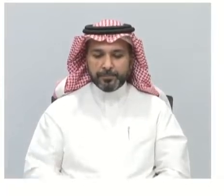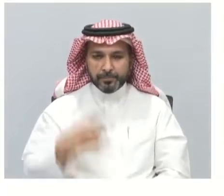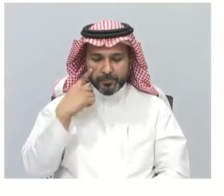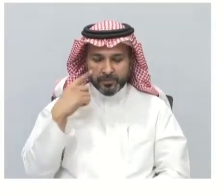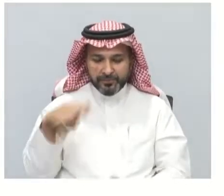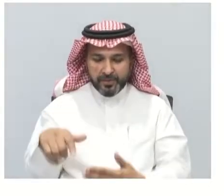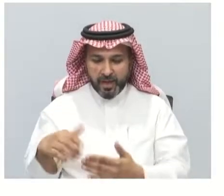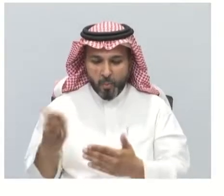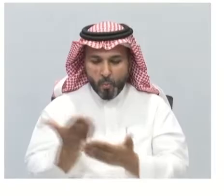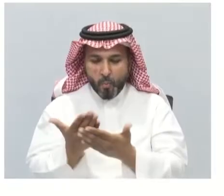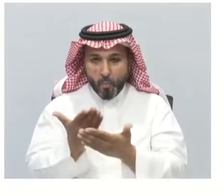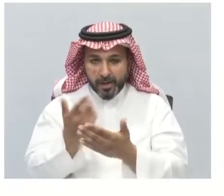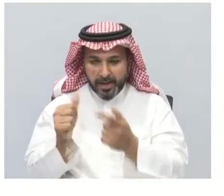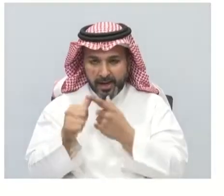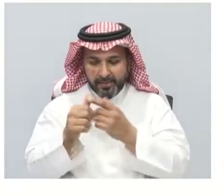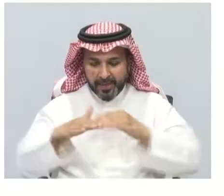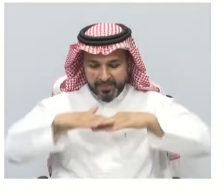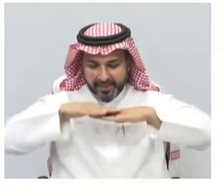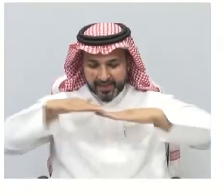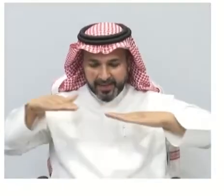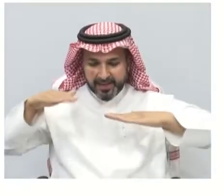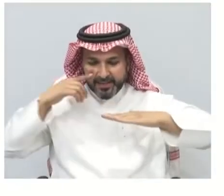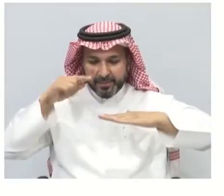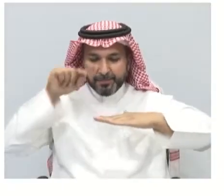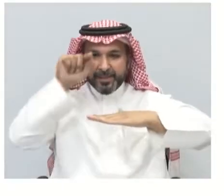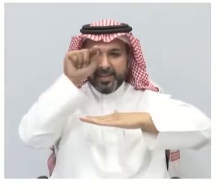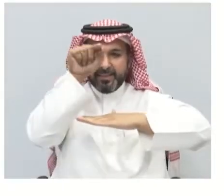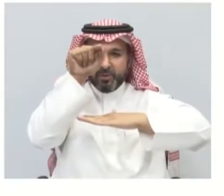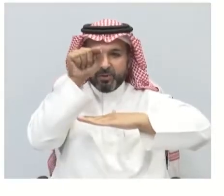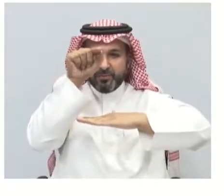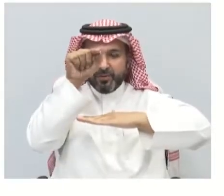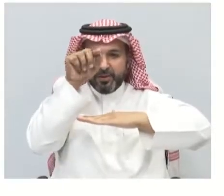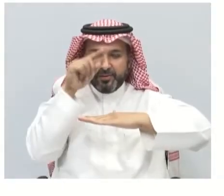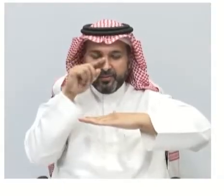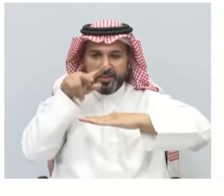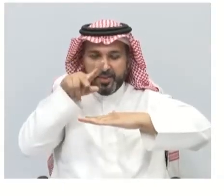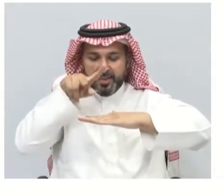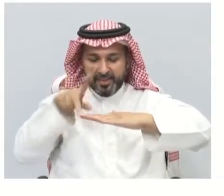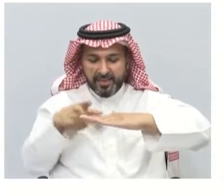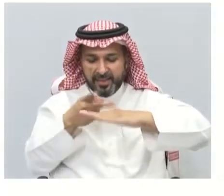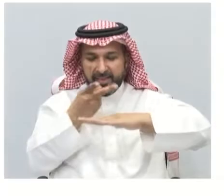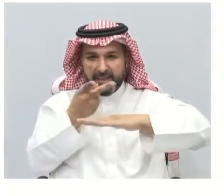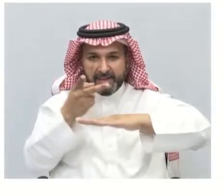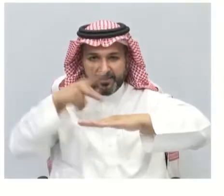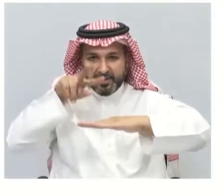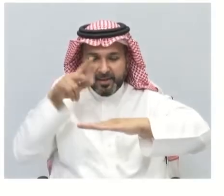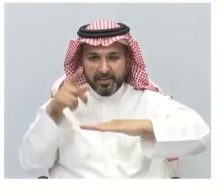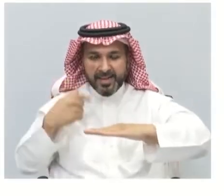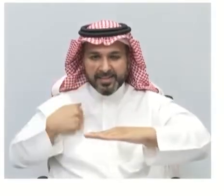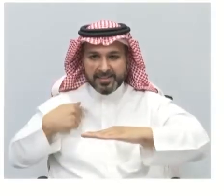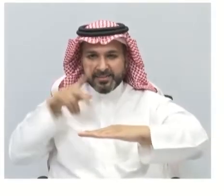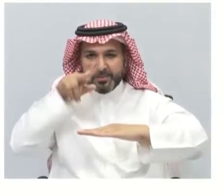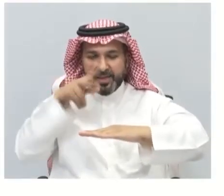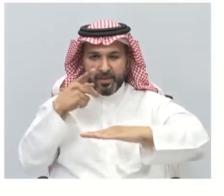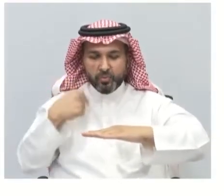في الاسفل وهذه هي النقطه اللي موجوده عندي اللي هي في راس الفرجار طبعا نضع الفرجار عند النقطه